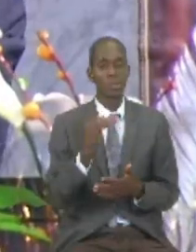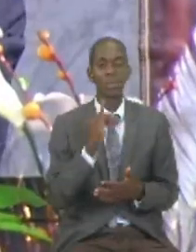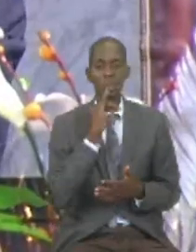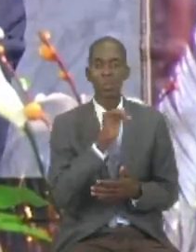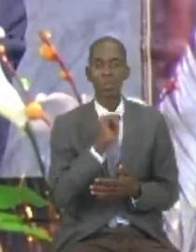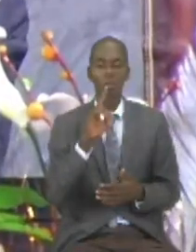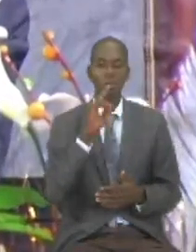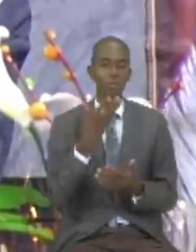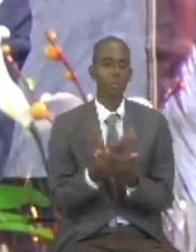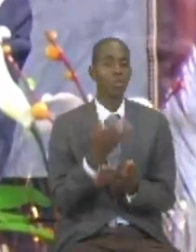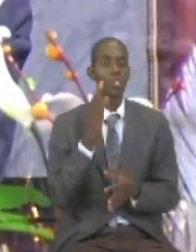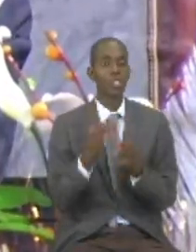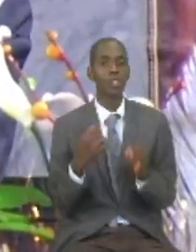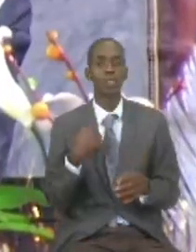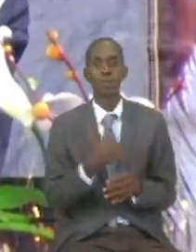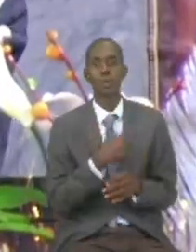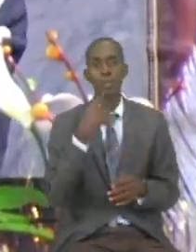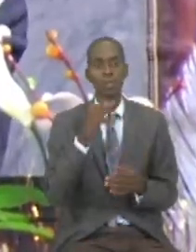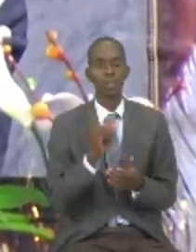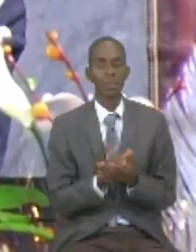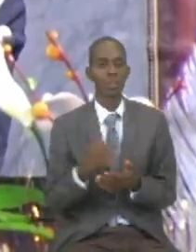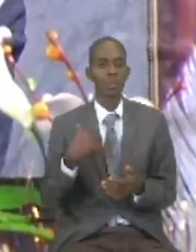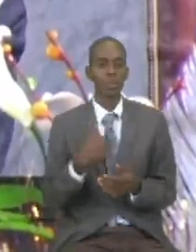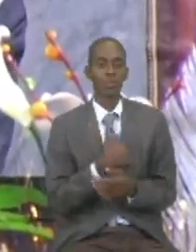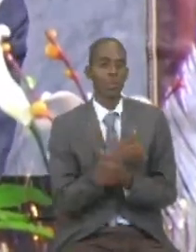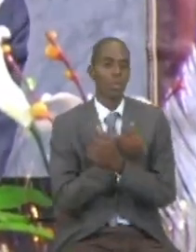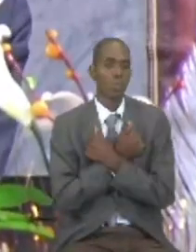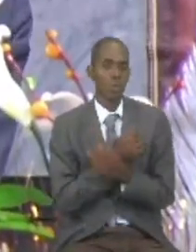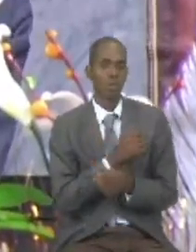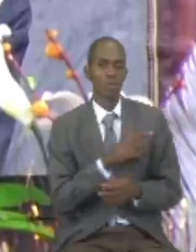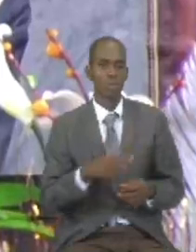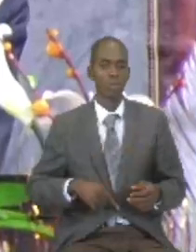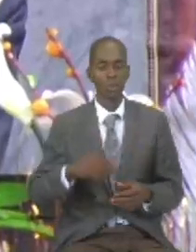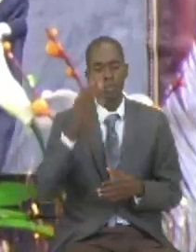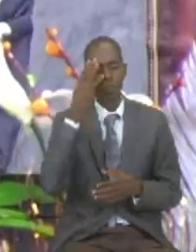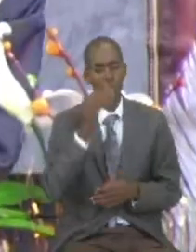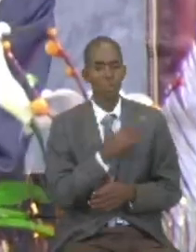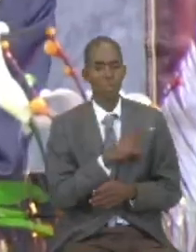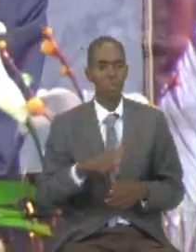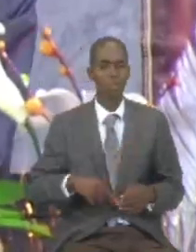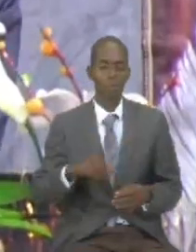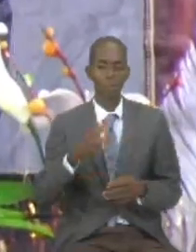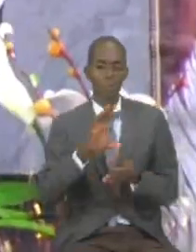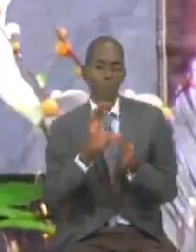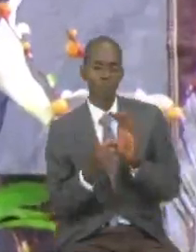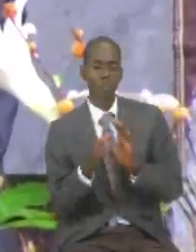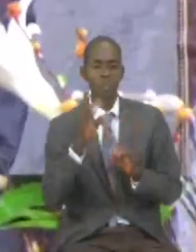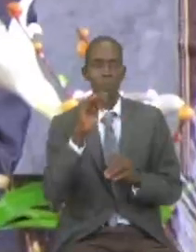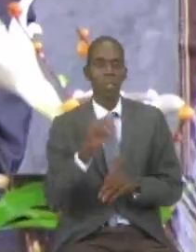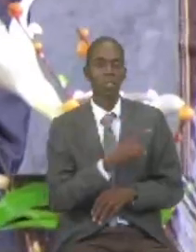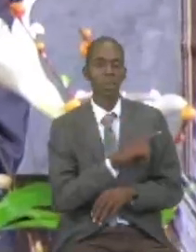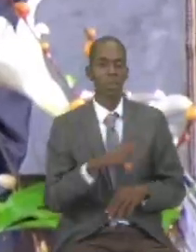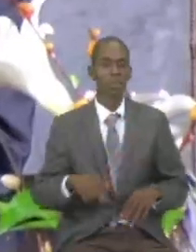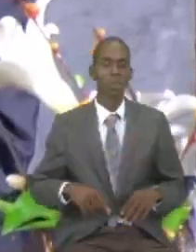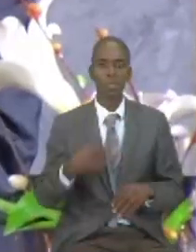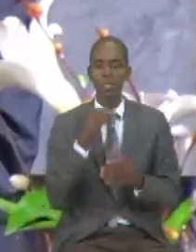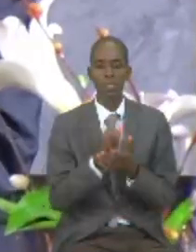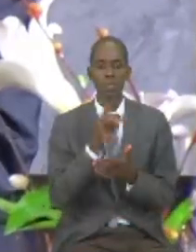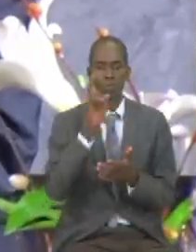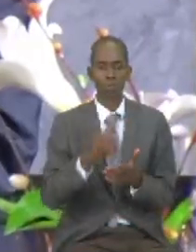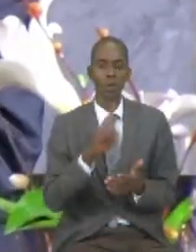Il y a une preuve. Si nous disons que nous aimons le Seigneur, nous connaissons le Seigneur. Si nous disons que nous sommes connectés avec le Seigneur, nous sommes convertis au Seigneur,